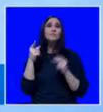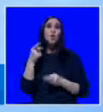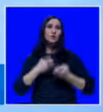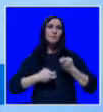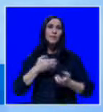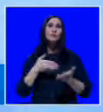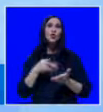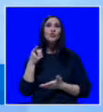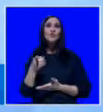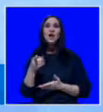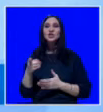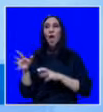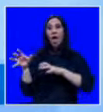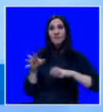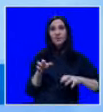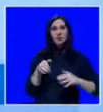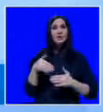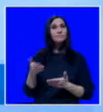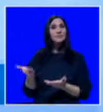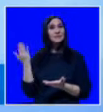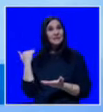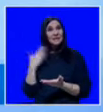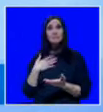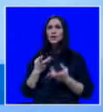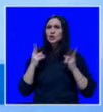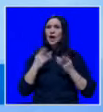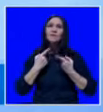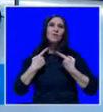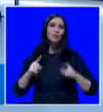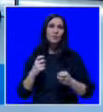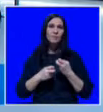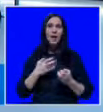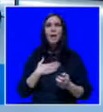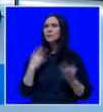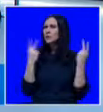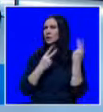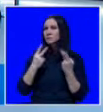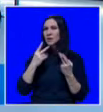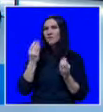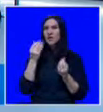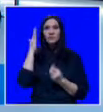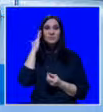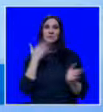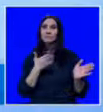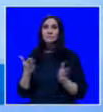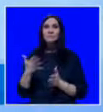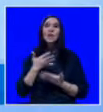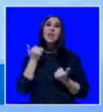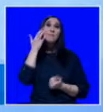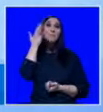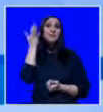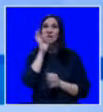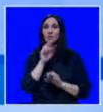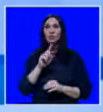проблем, защото това ще повлече след себе си решаването на много други проблеми. Имате ли разбирането от финансовия министър? Нямам представа, никога не съм говорил с